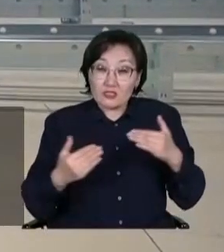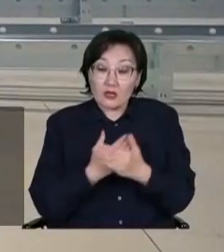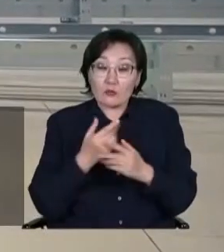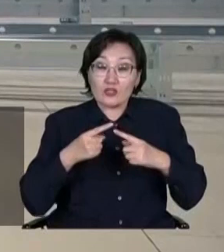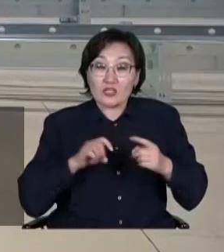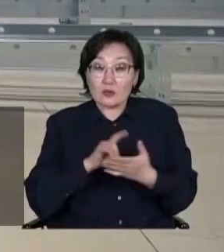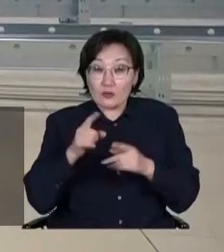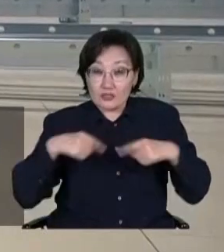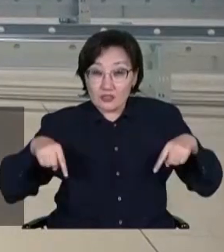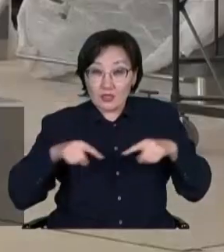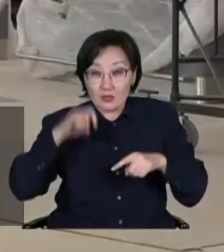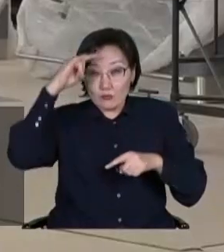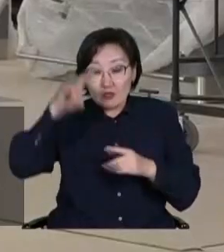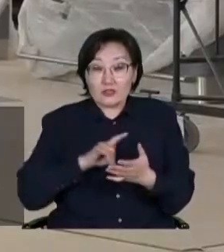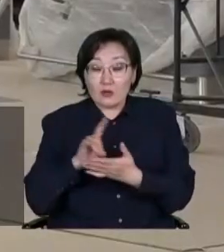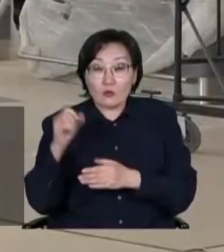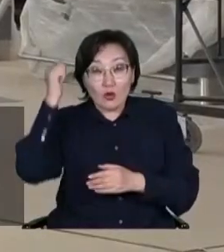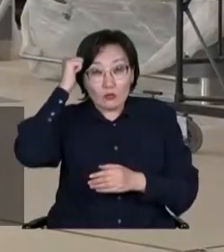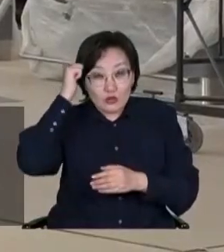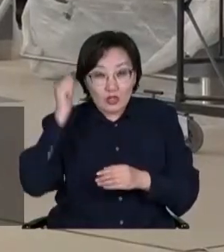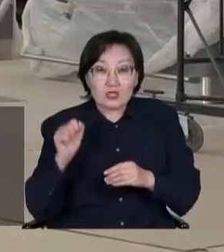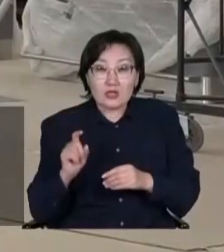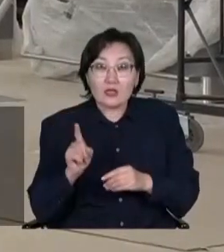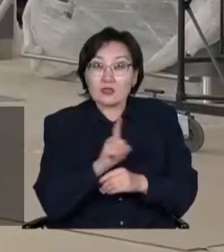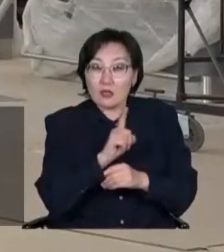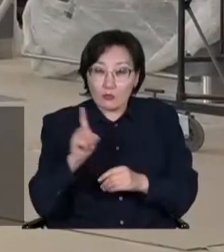терминалда Қазақстан авиациясының мұражайы да болады.